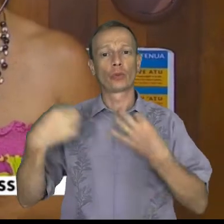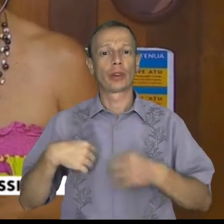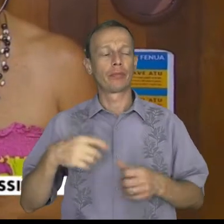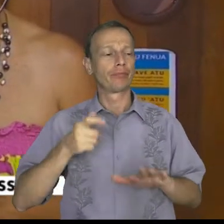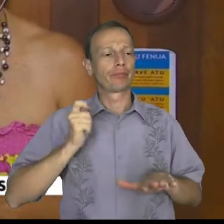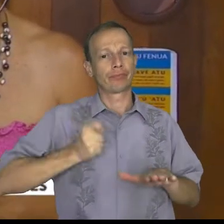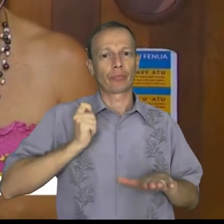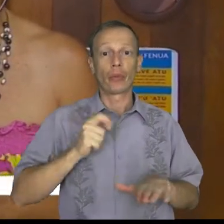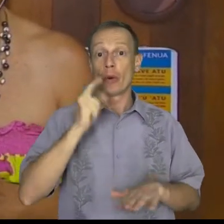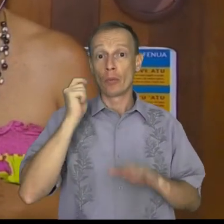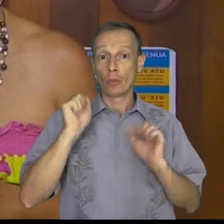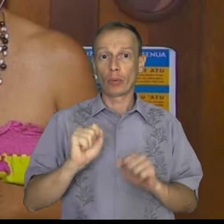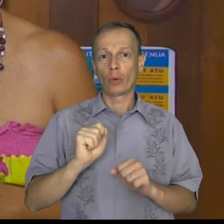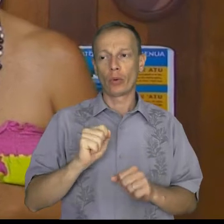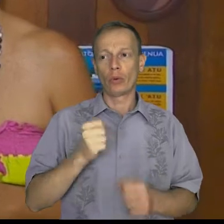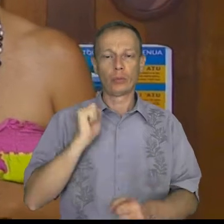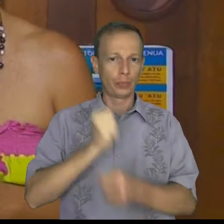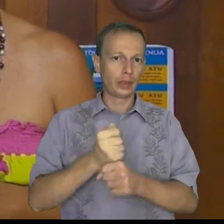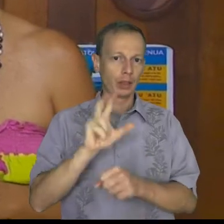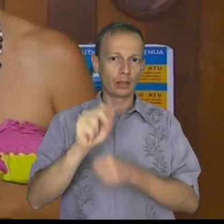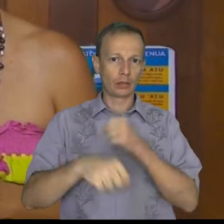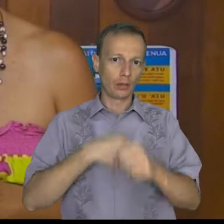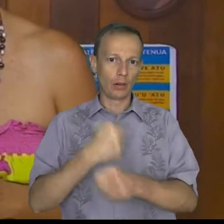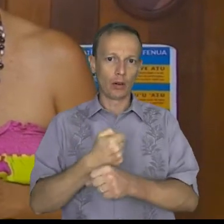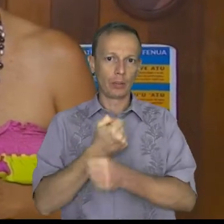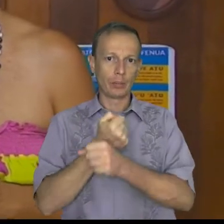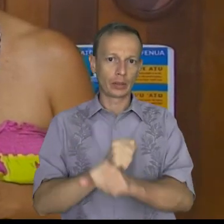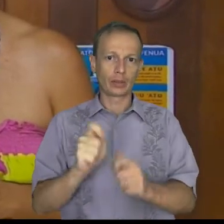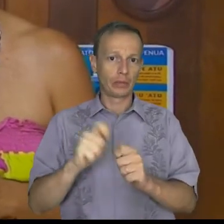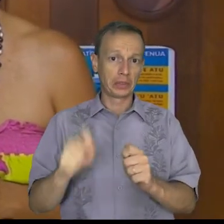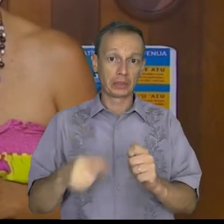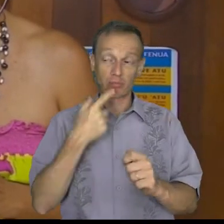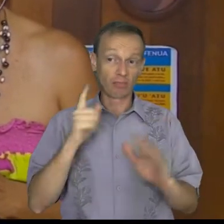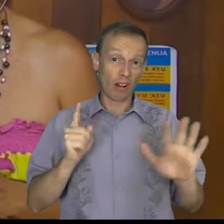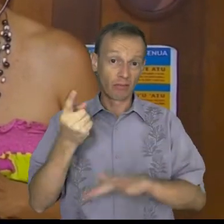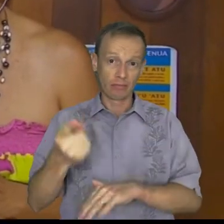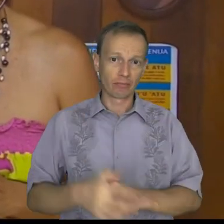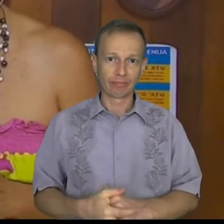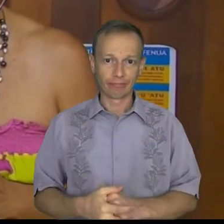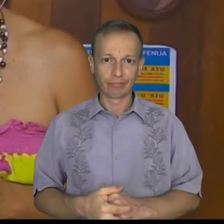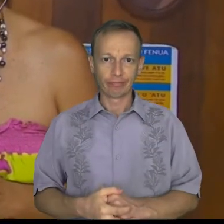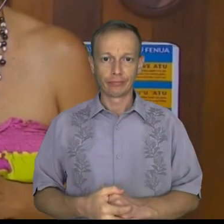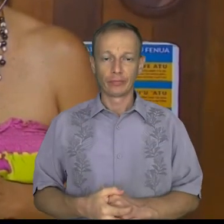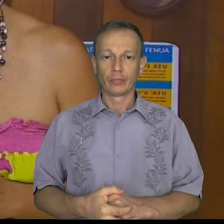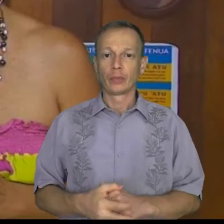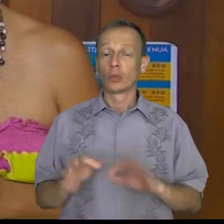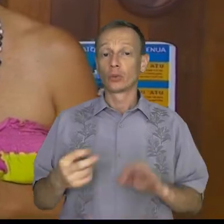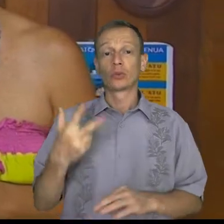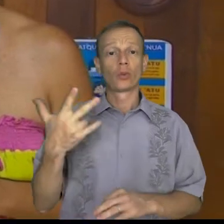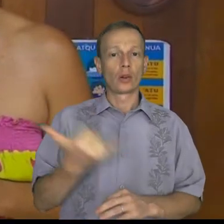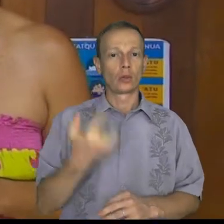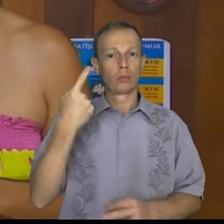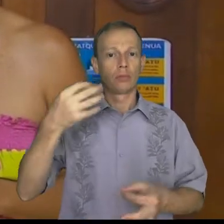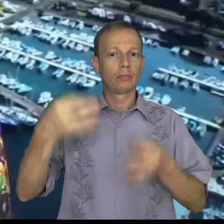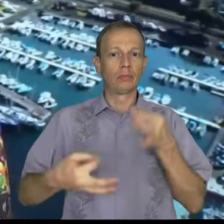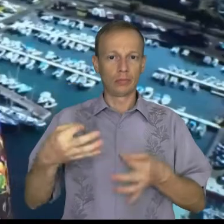6 membres du jury auront à rendre un verdict. L'homme aujourd'hui risque jusqu'à 30 ans de réclusion criminelle, autrement dit la